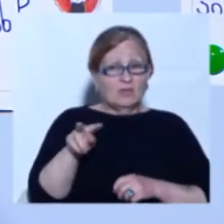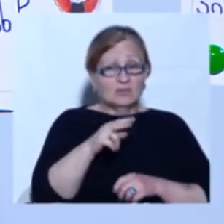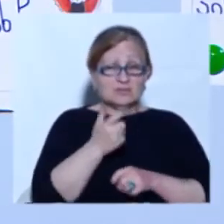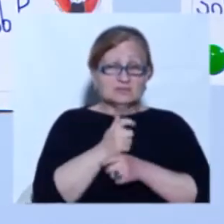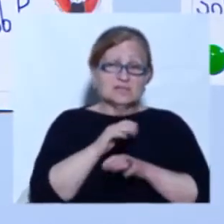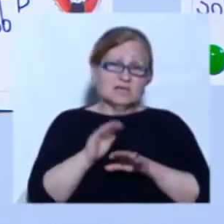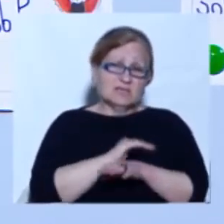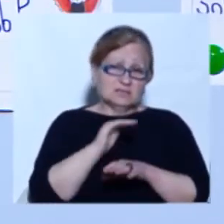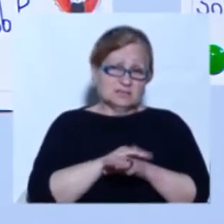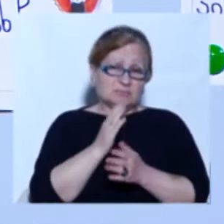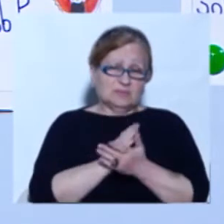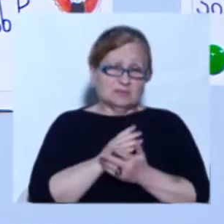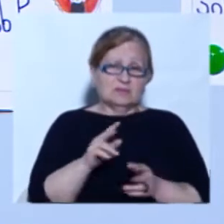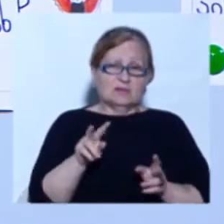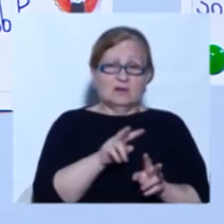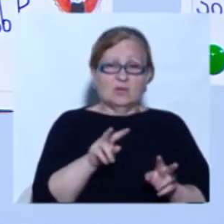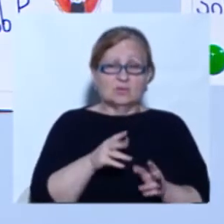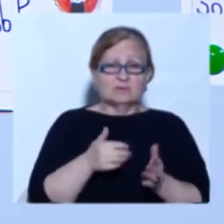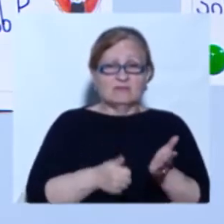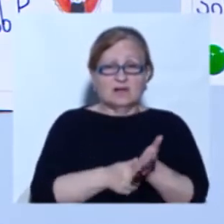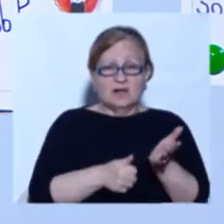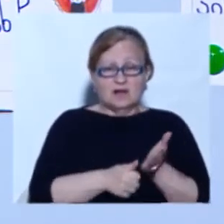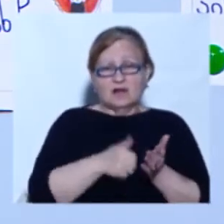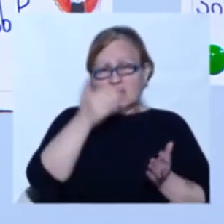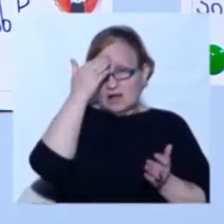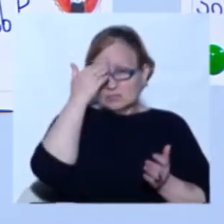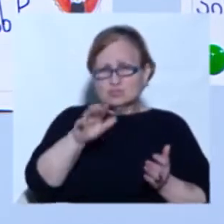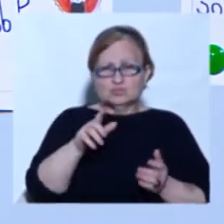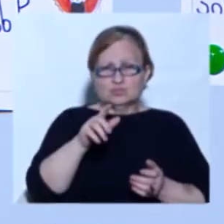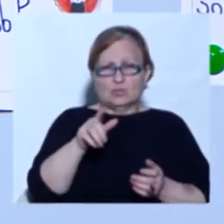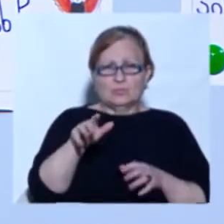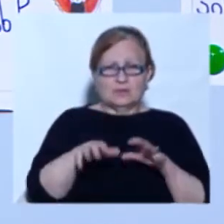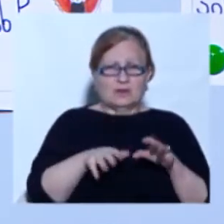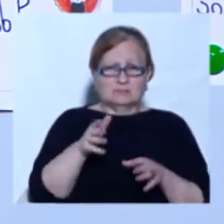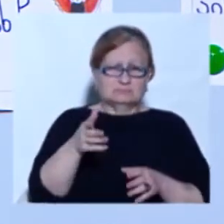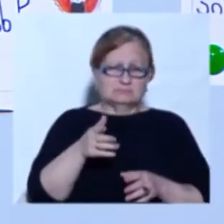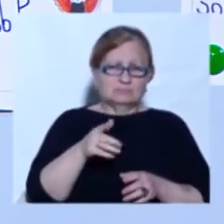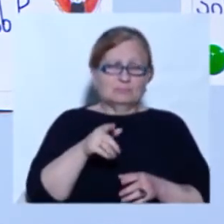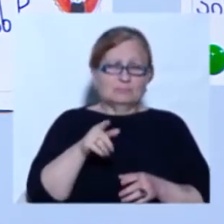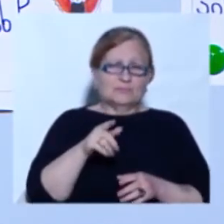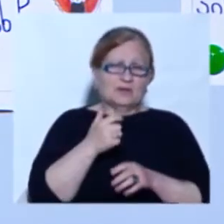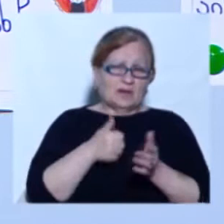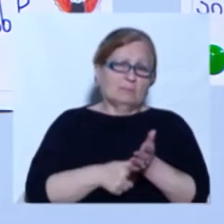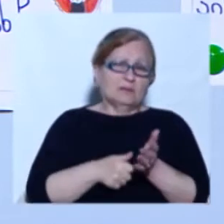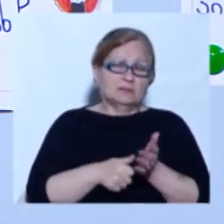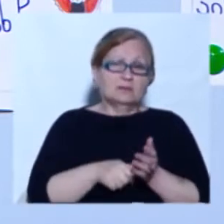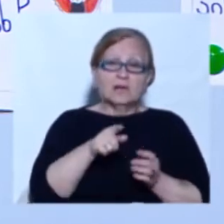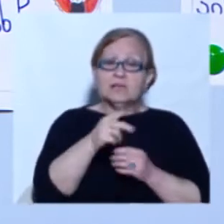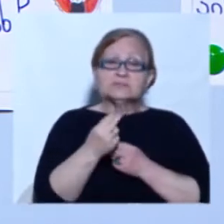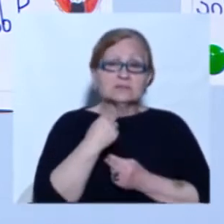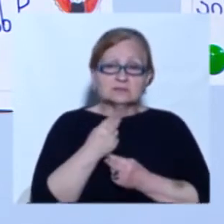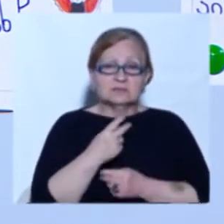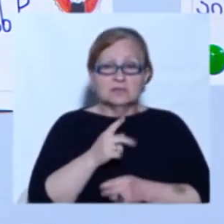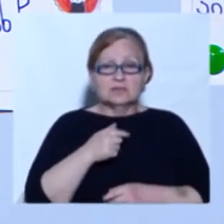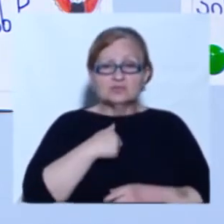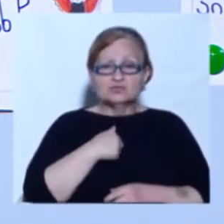კეთილი პერსონაჟები არიან. ისინი ეხმარებიან უცნობ, სრულიად უცნობ არსებას. ეს კომიქსი გვასწავლის სწორედ